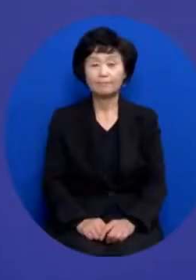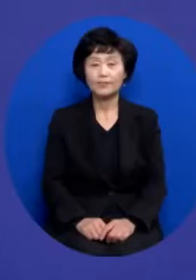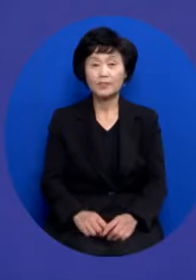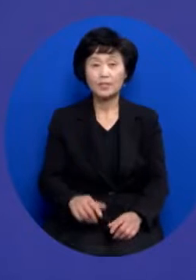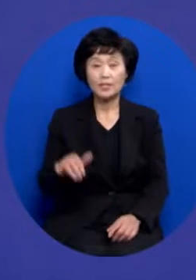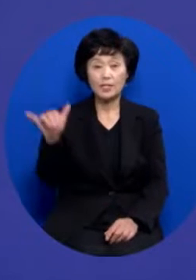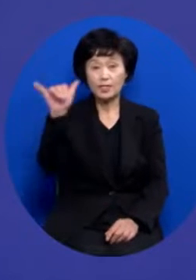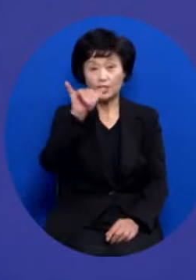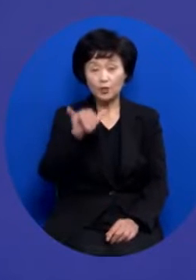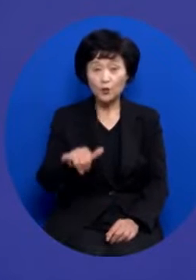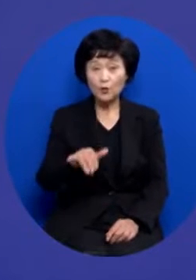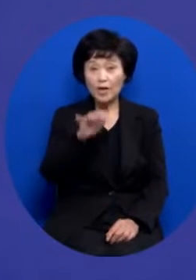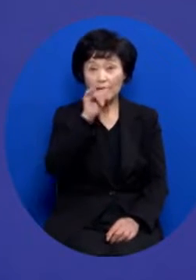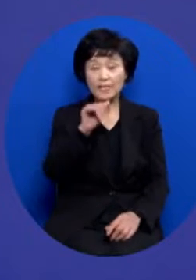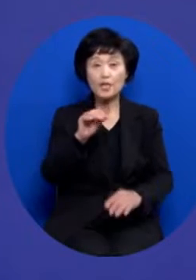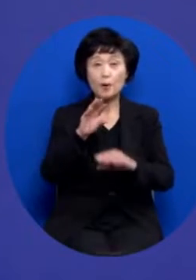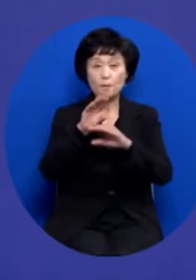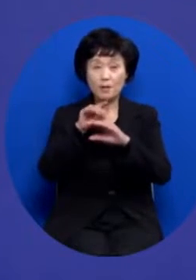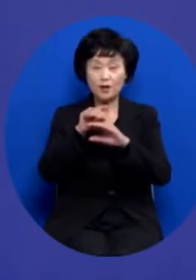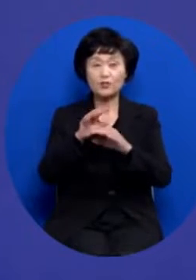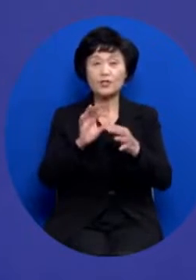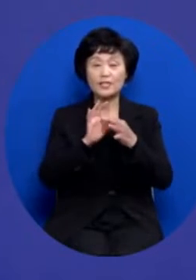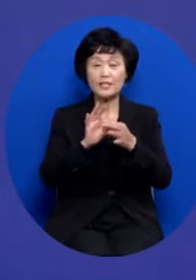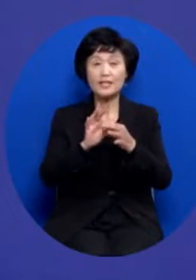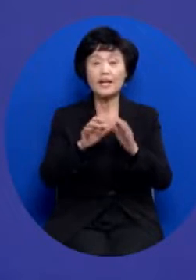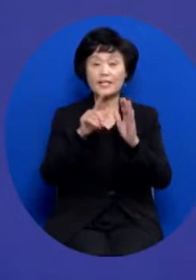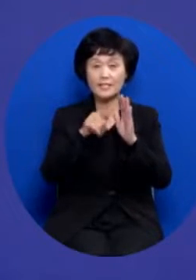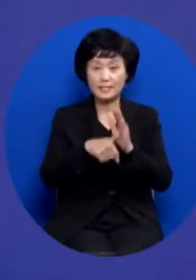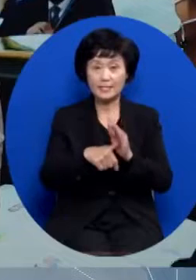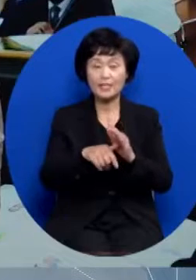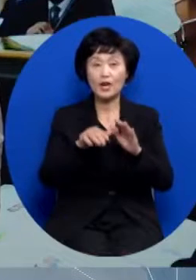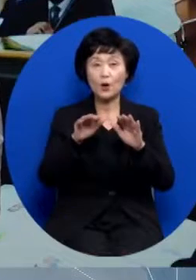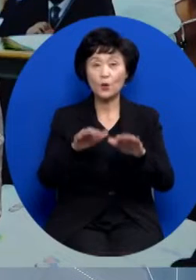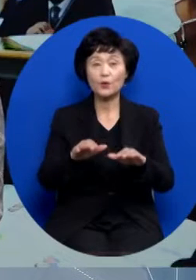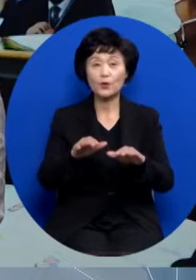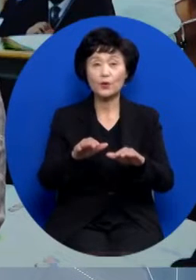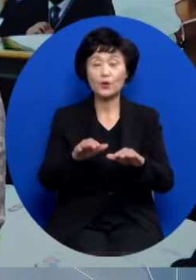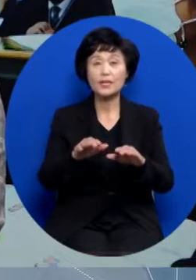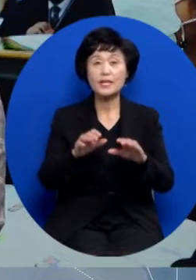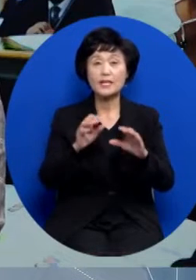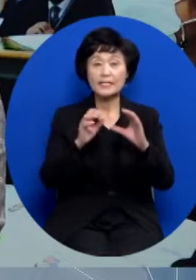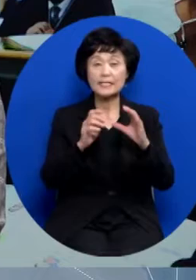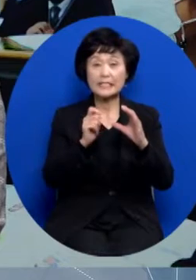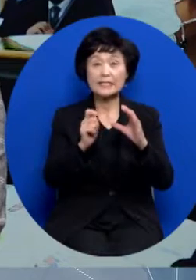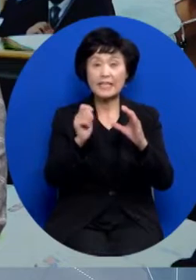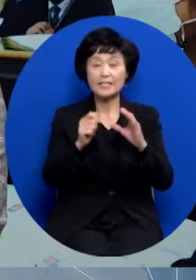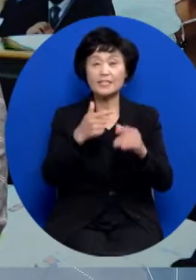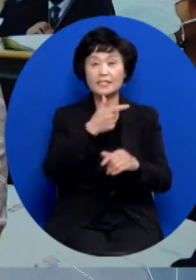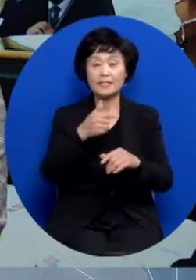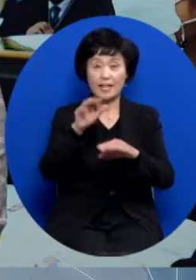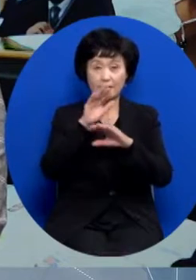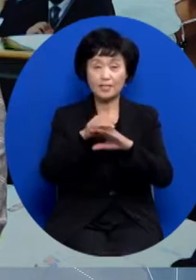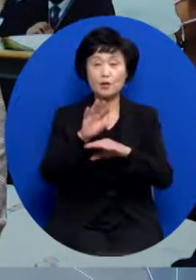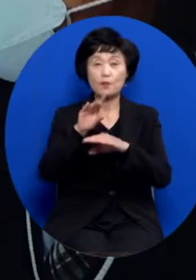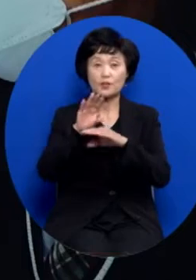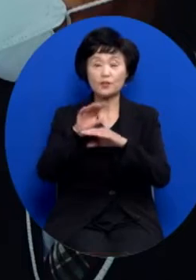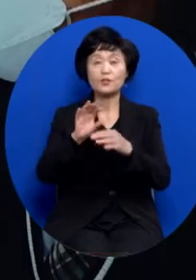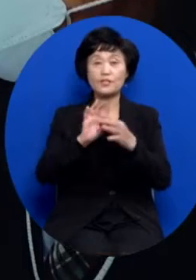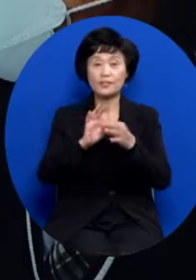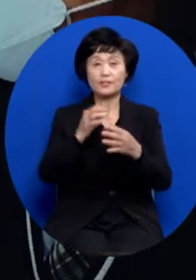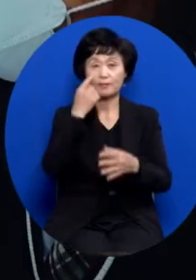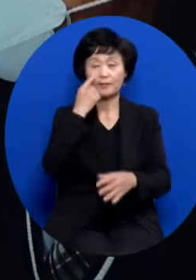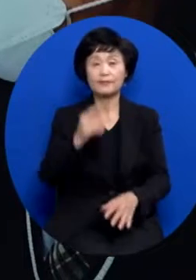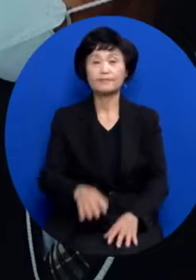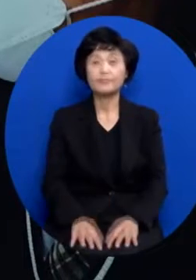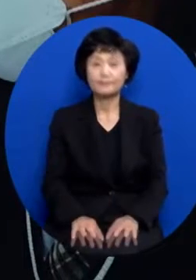전국에 있는 CTS 뉴스 스튜디오를 연결하는 시간입니다. 전국의 생생한 소식, 오늘은 CTS 대전 스튜디오를 연결합니다.